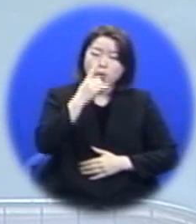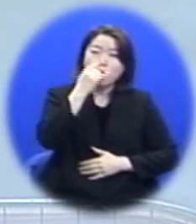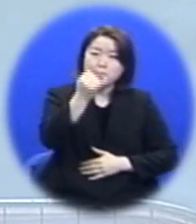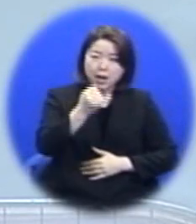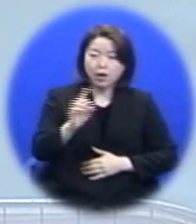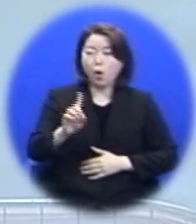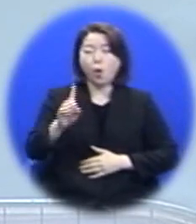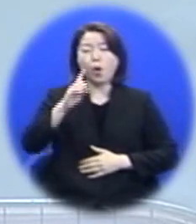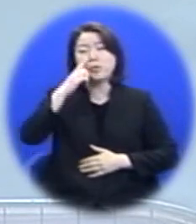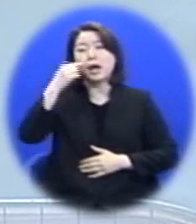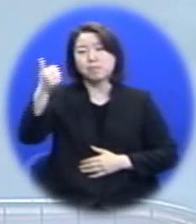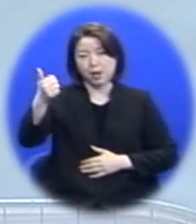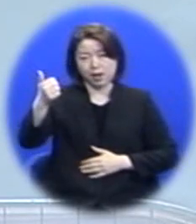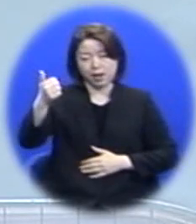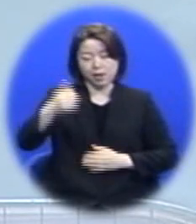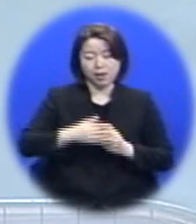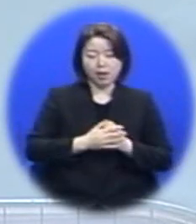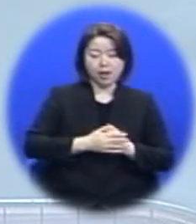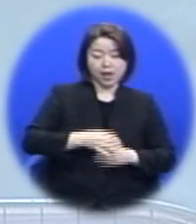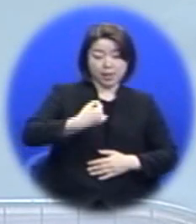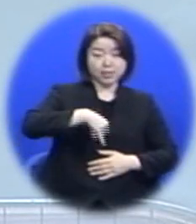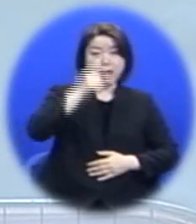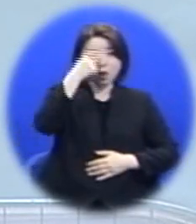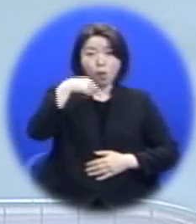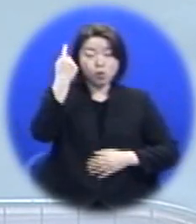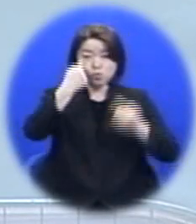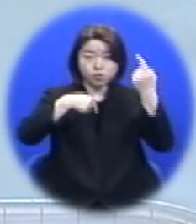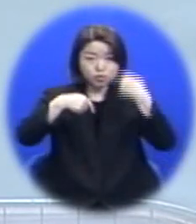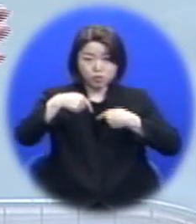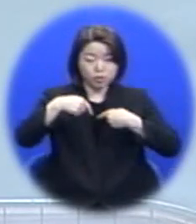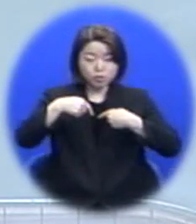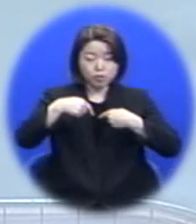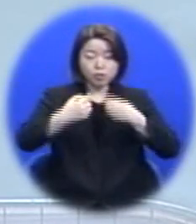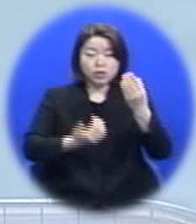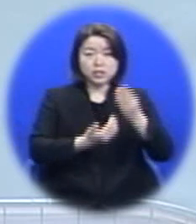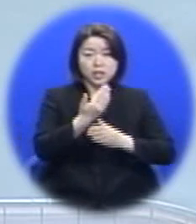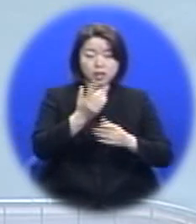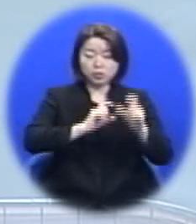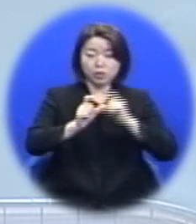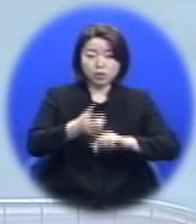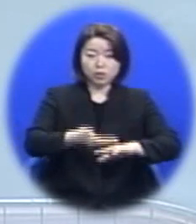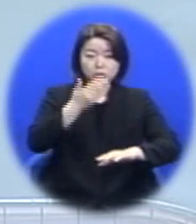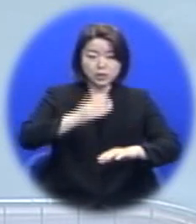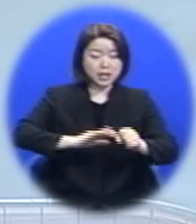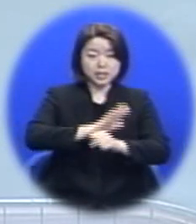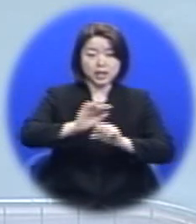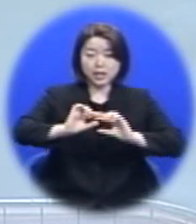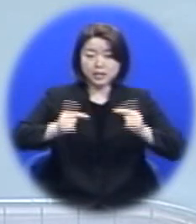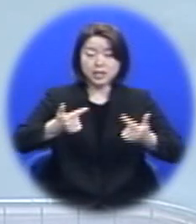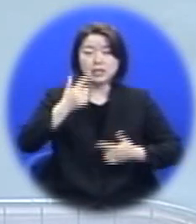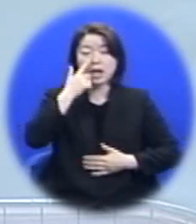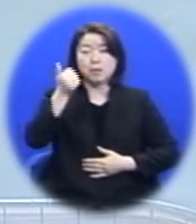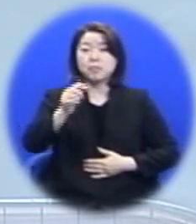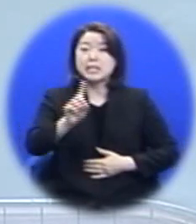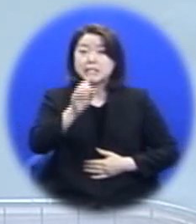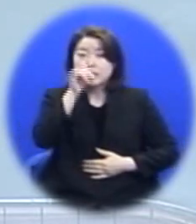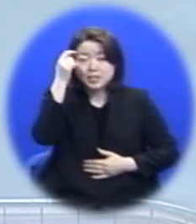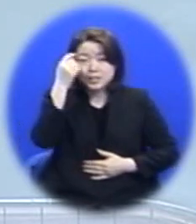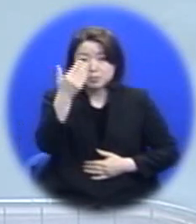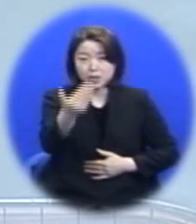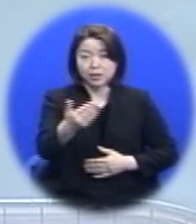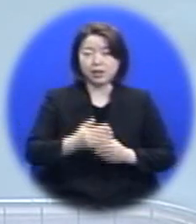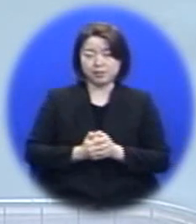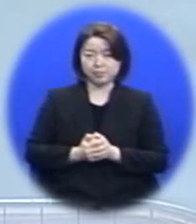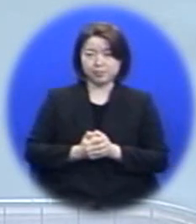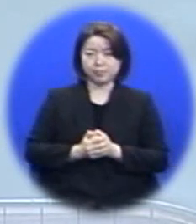아버지가 딸의 얼굴에 흉터가 생겼다고 더 이상 사랑하지 않을 아버지가 어디 있겠어요?